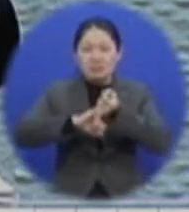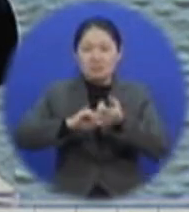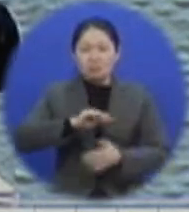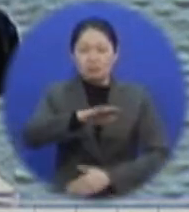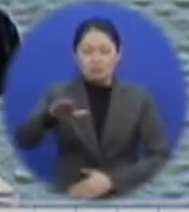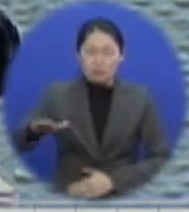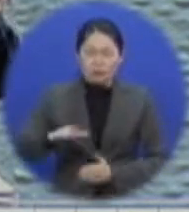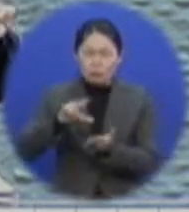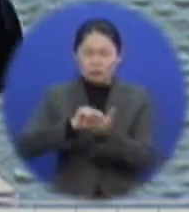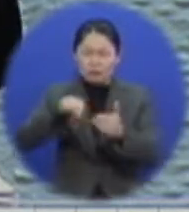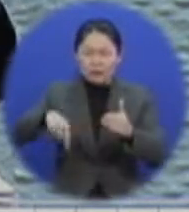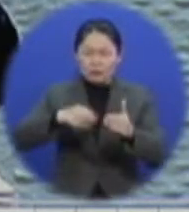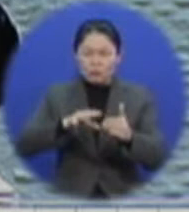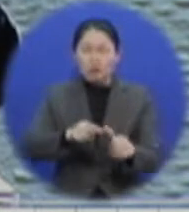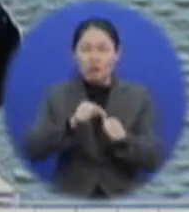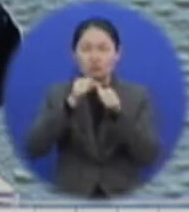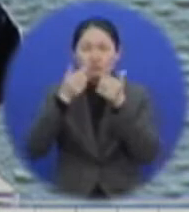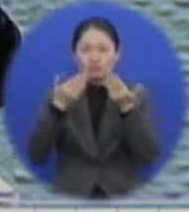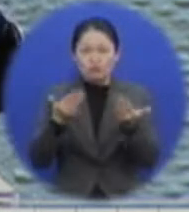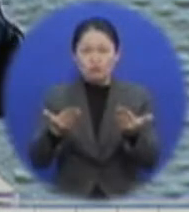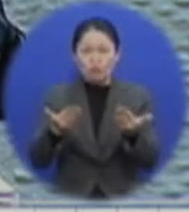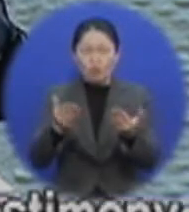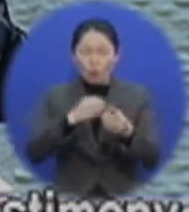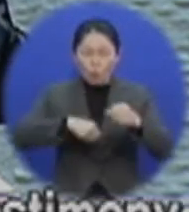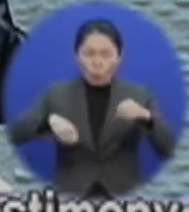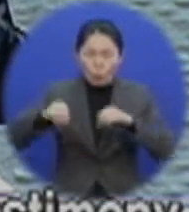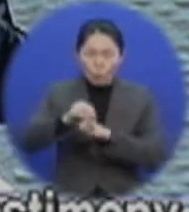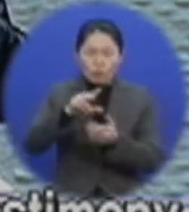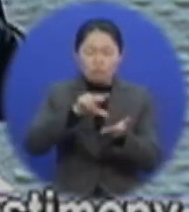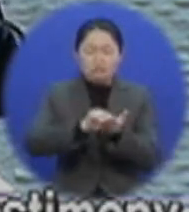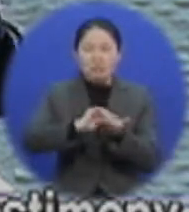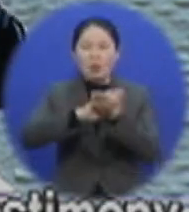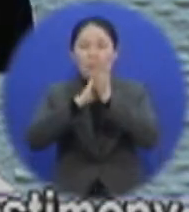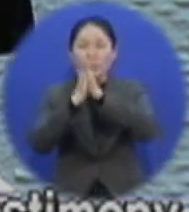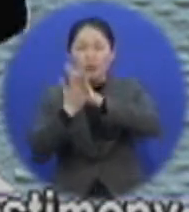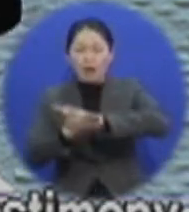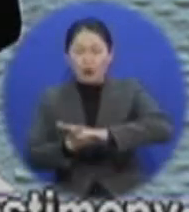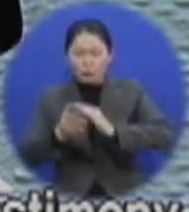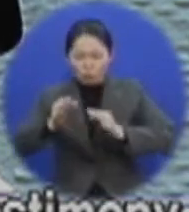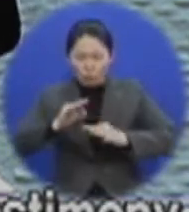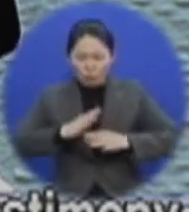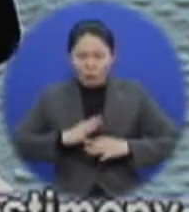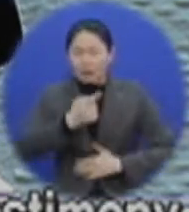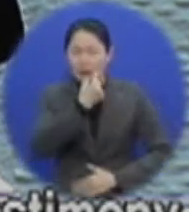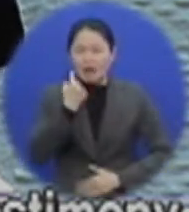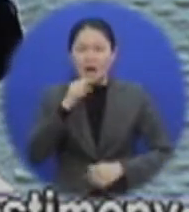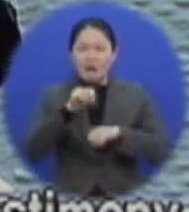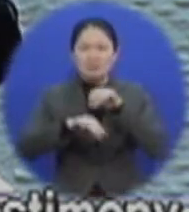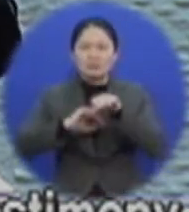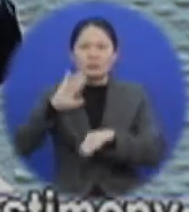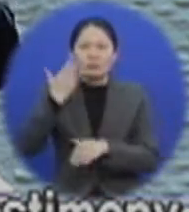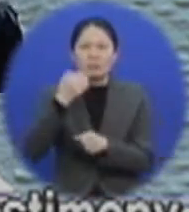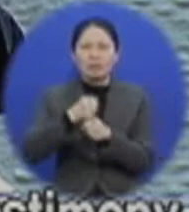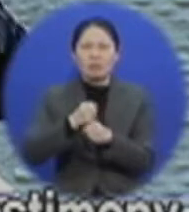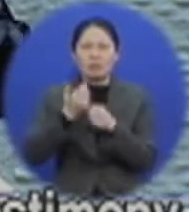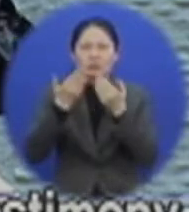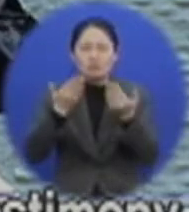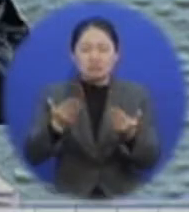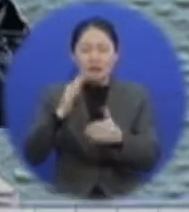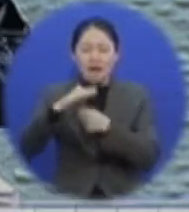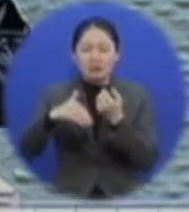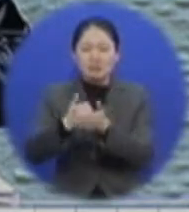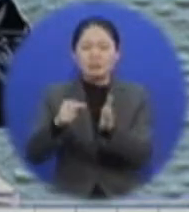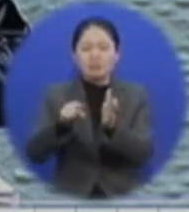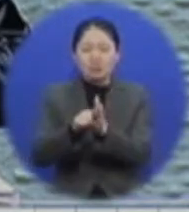그 문제 속에서 건지시고 오히려 그 문제가 변하여 놀라운 간증 되게 해 주시는 하나님을 우리를